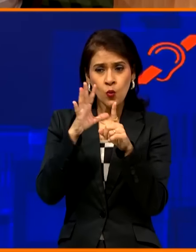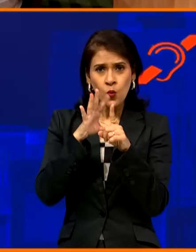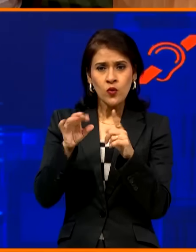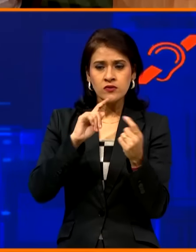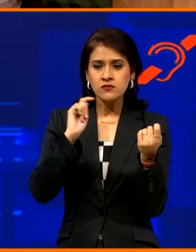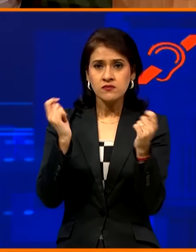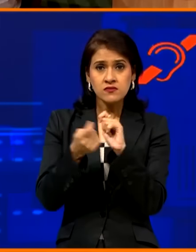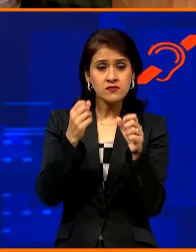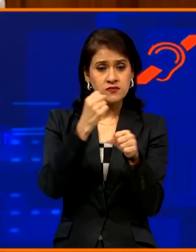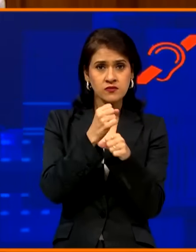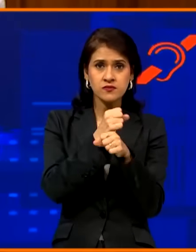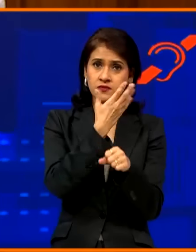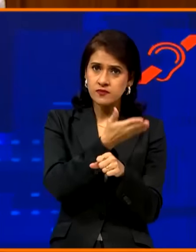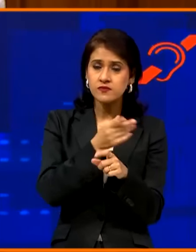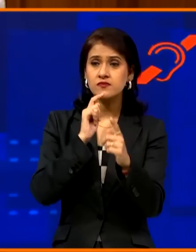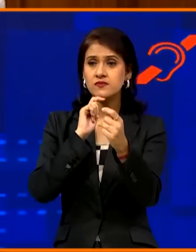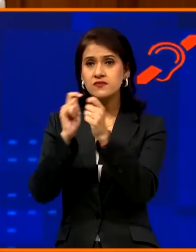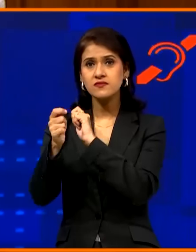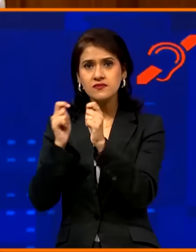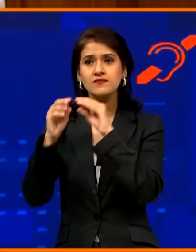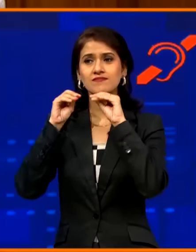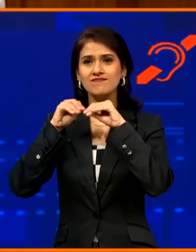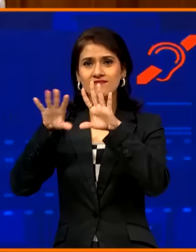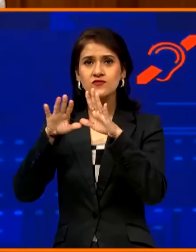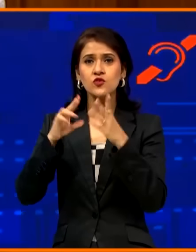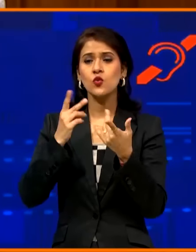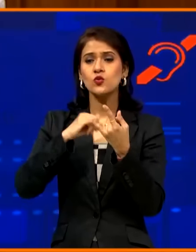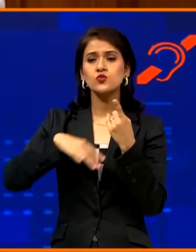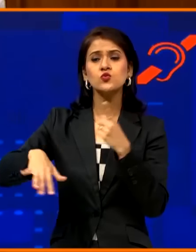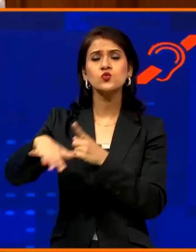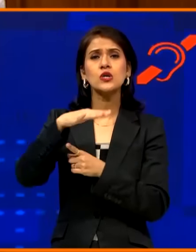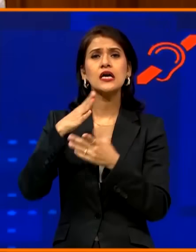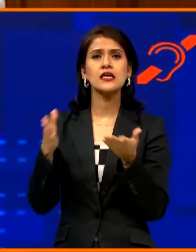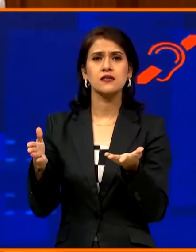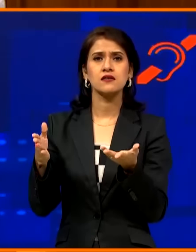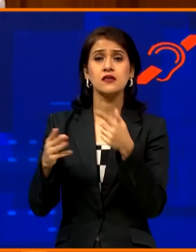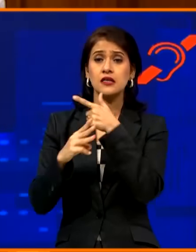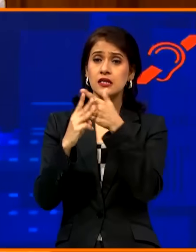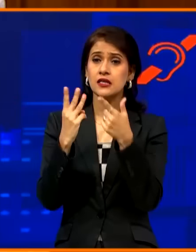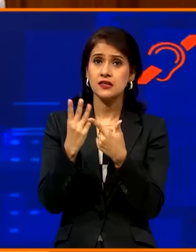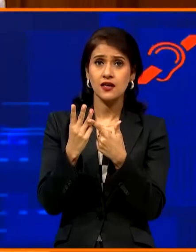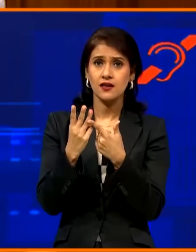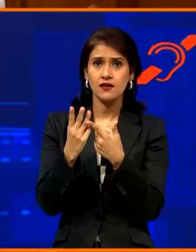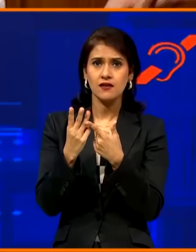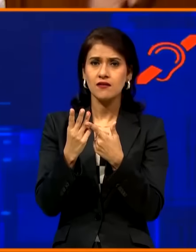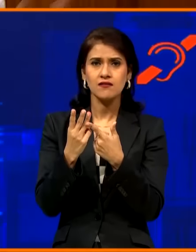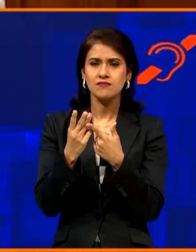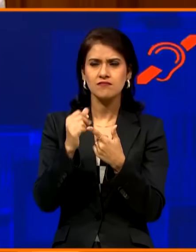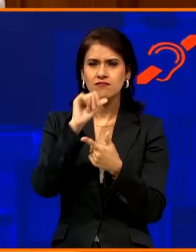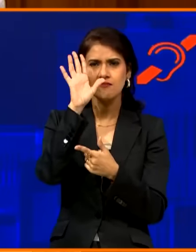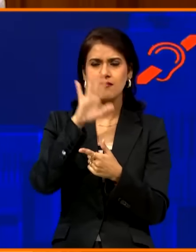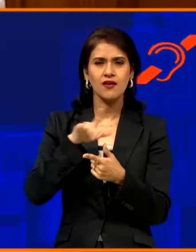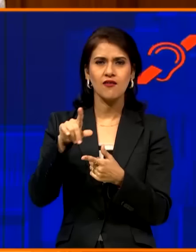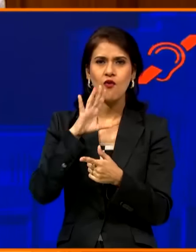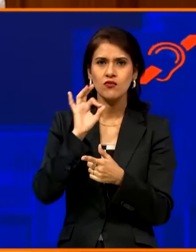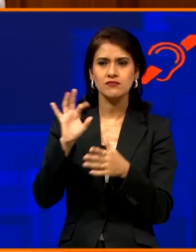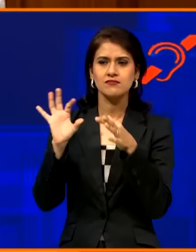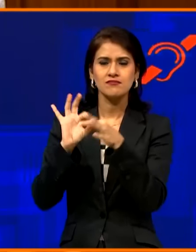गवर्नमेंट की तरफ से मीडिया की तरफ से और सिविल सोसाइटी की तरफ से तो यह मुल्क के साथ दोस्ती तो नहीं मैं तो इसे गद्दारी